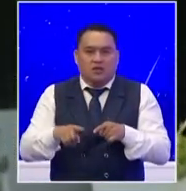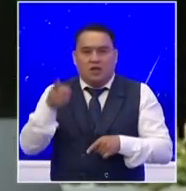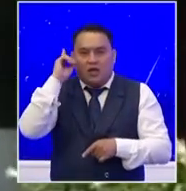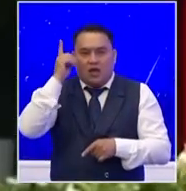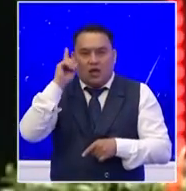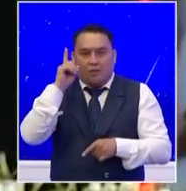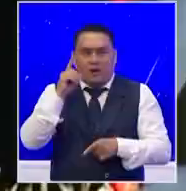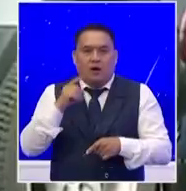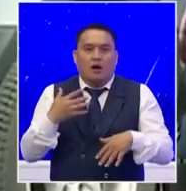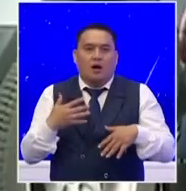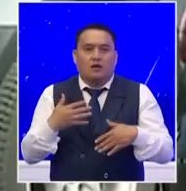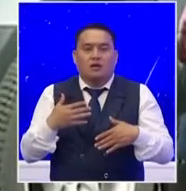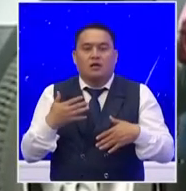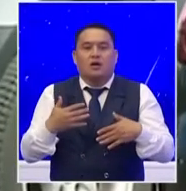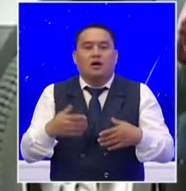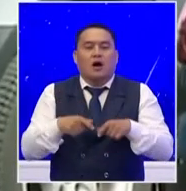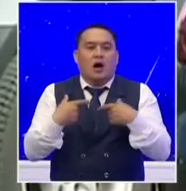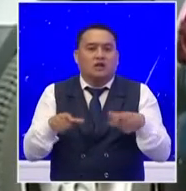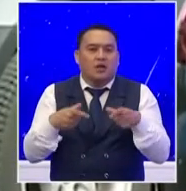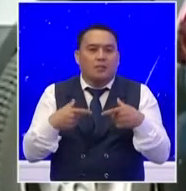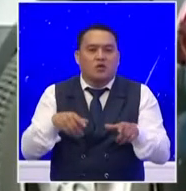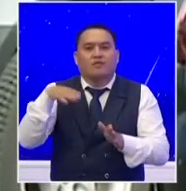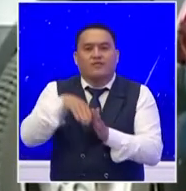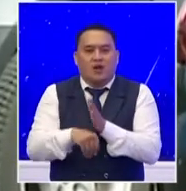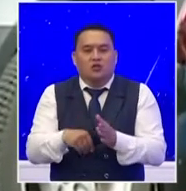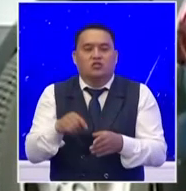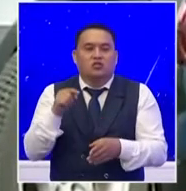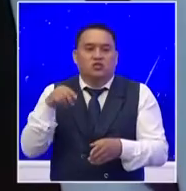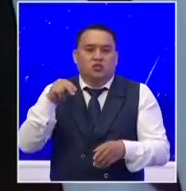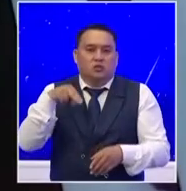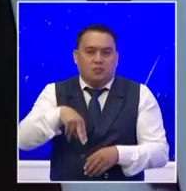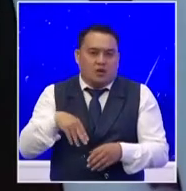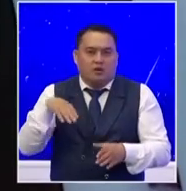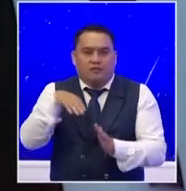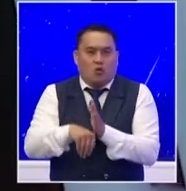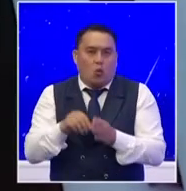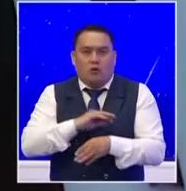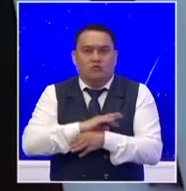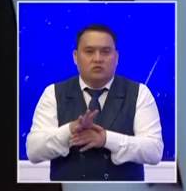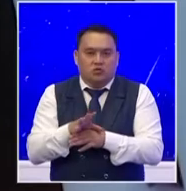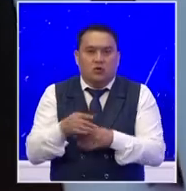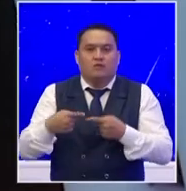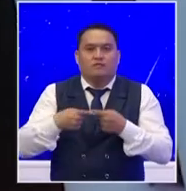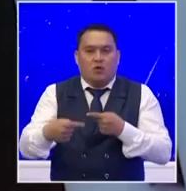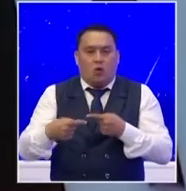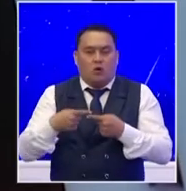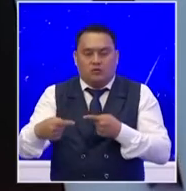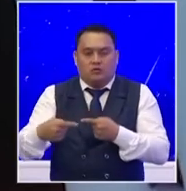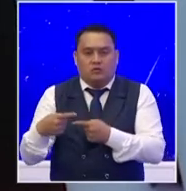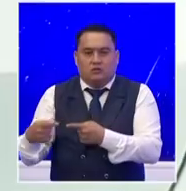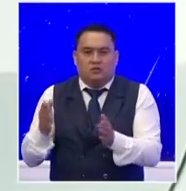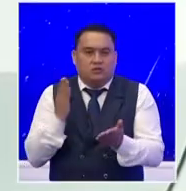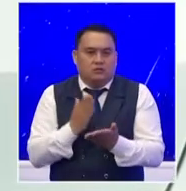Германия сейчас ослабляет ограничения, введенные в связи с пандемией коронавируса. Но социальное дистанцирование никто не